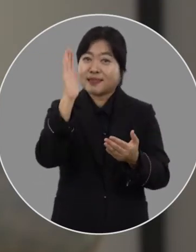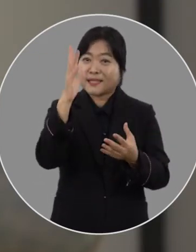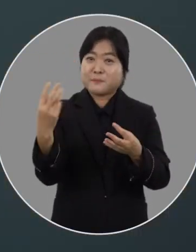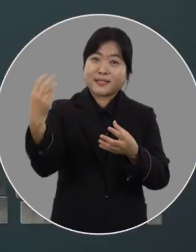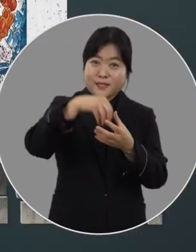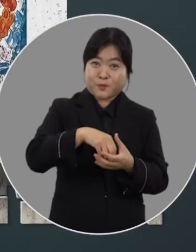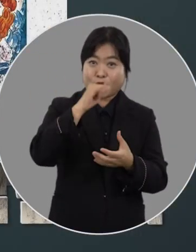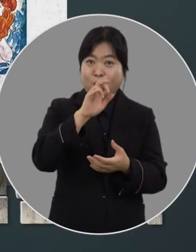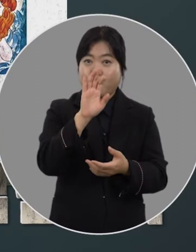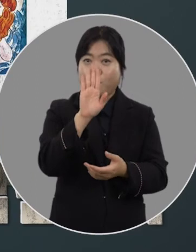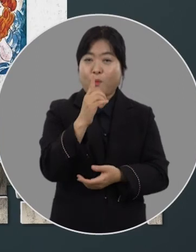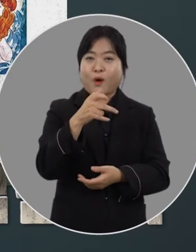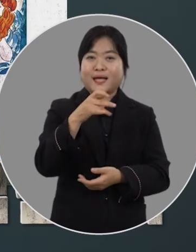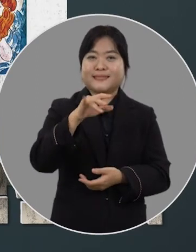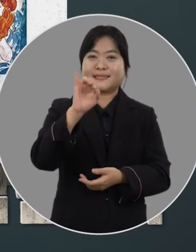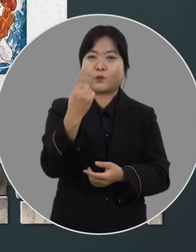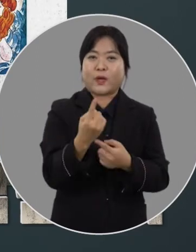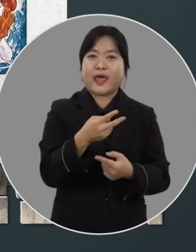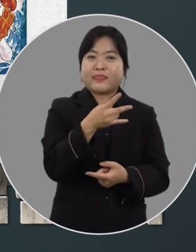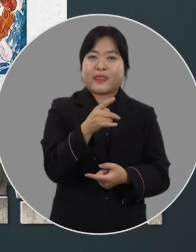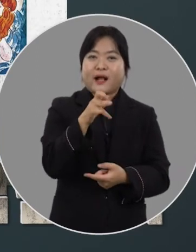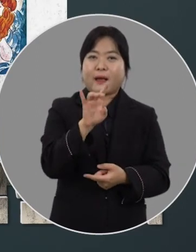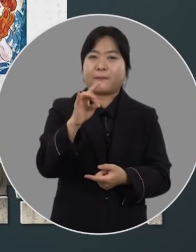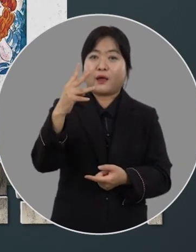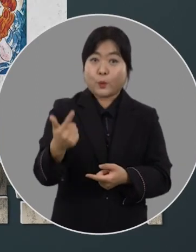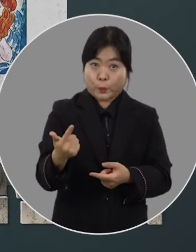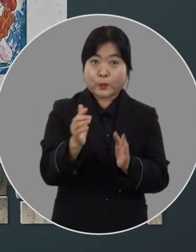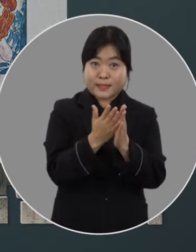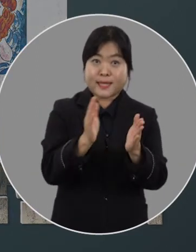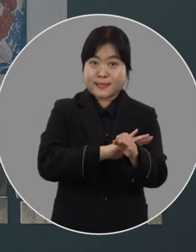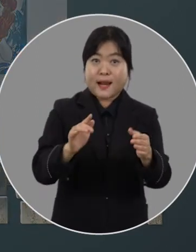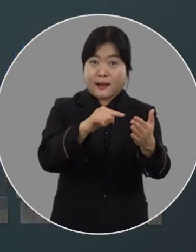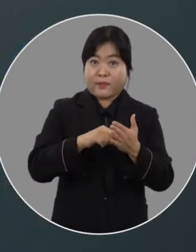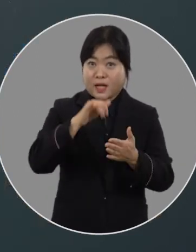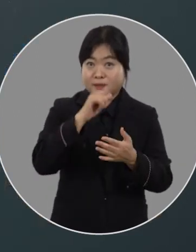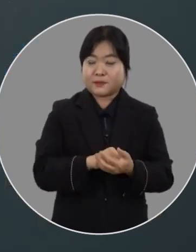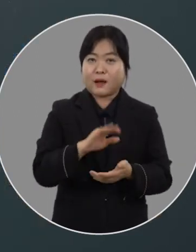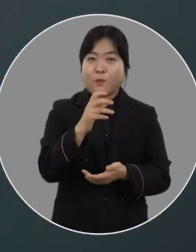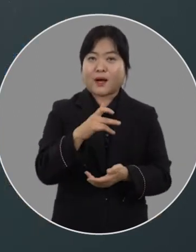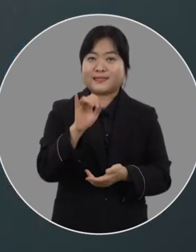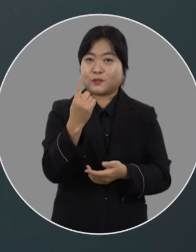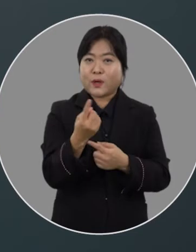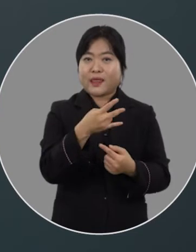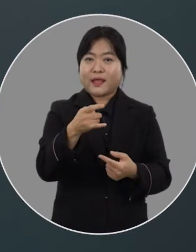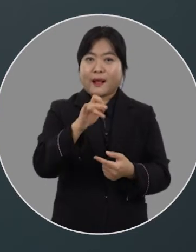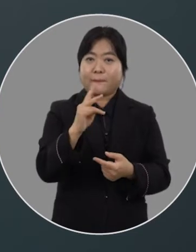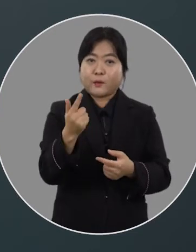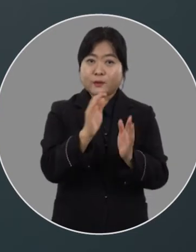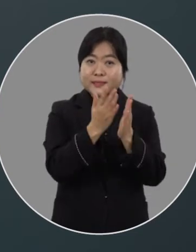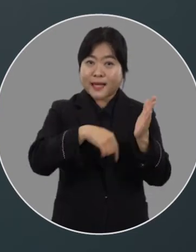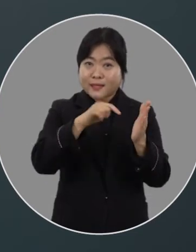담겨 있는 보카치오의 데카메론이라고 하는 책에 잘 나타나 있습니다. 보카치오의 데카메론이라고 하는